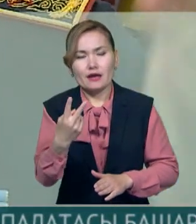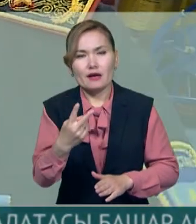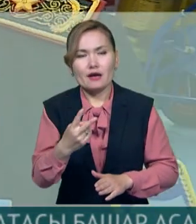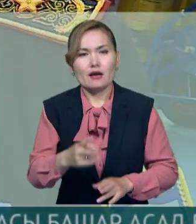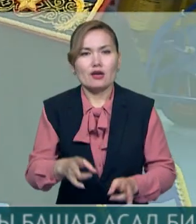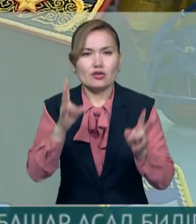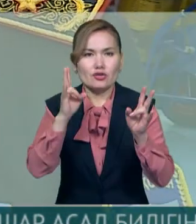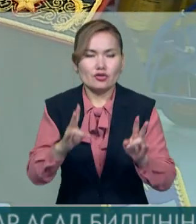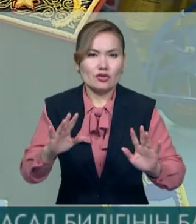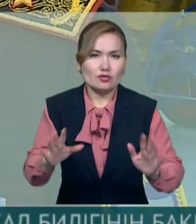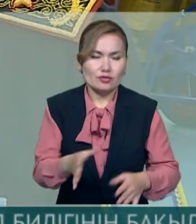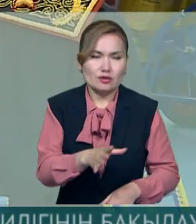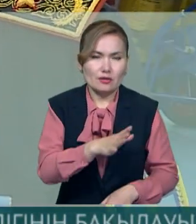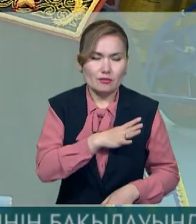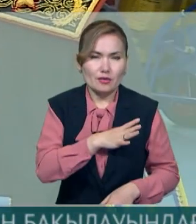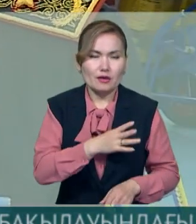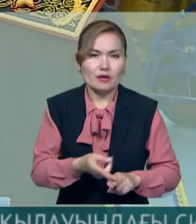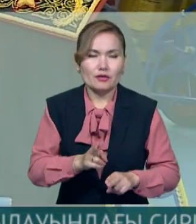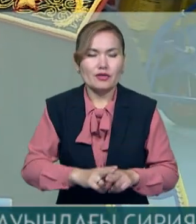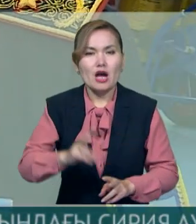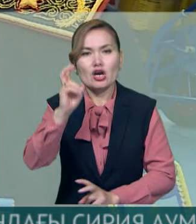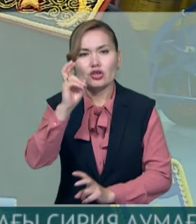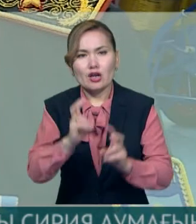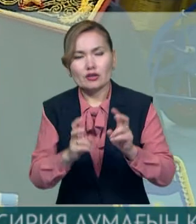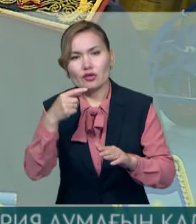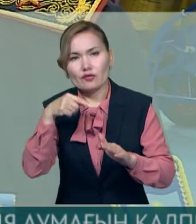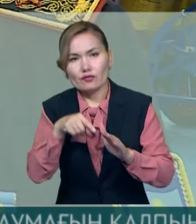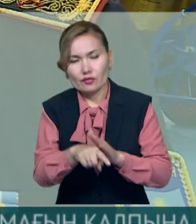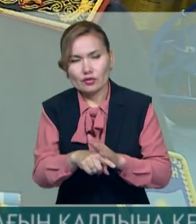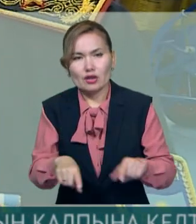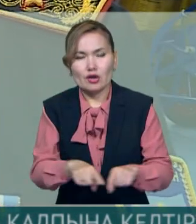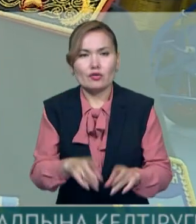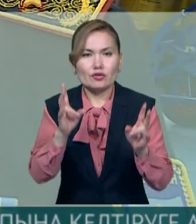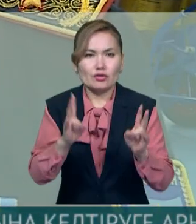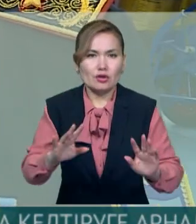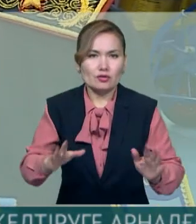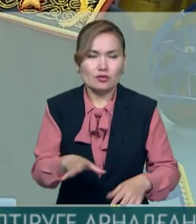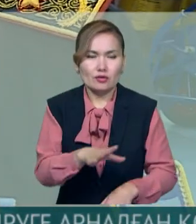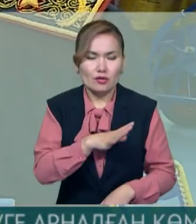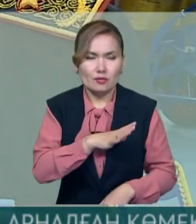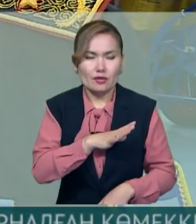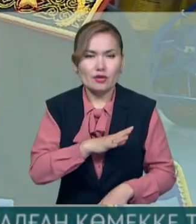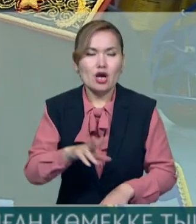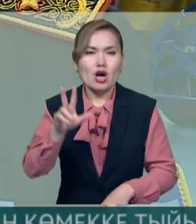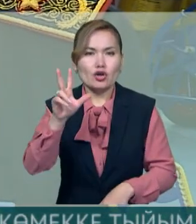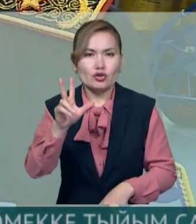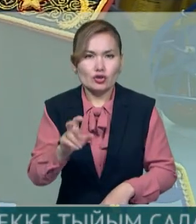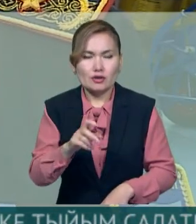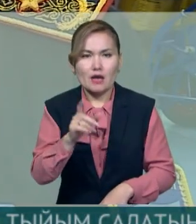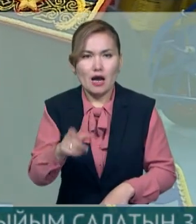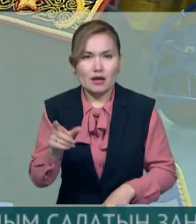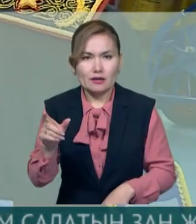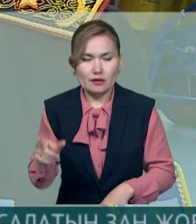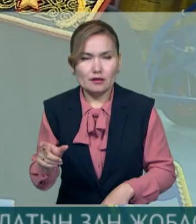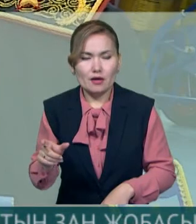осы Шахтинскийде, Шахта Костенко дегенде, өрде жаңағы 300-ден астам адамдарды